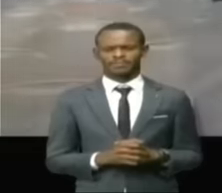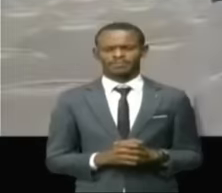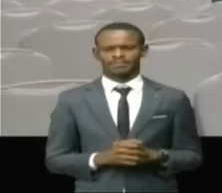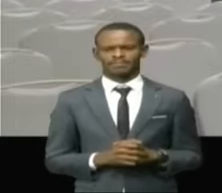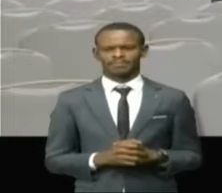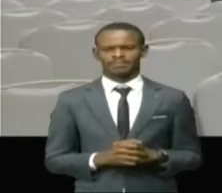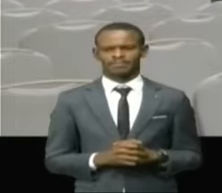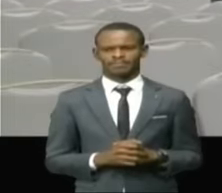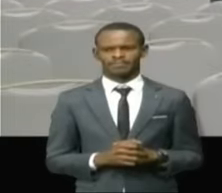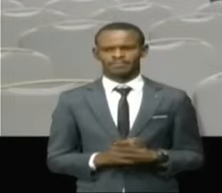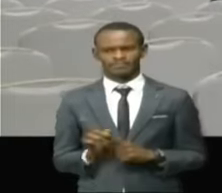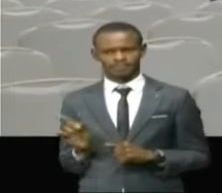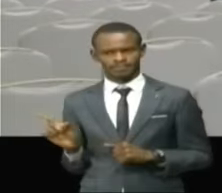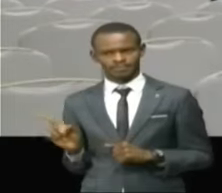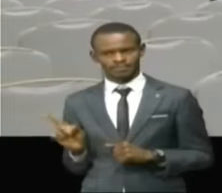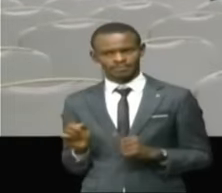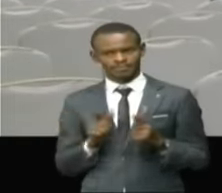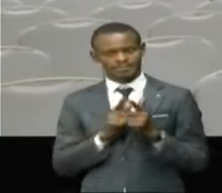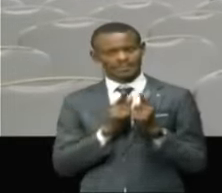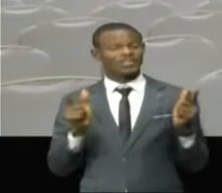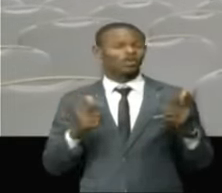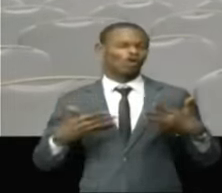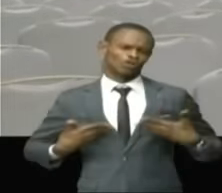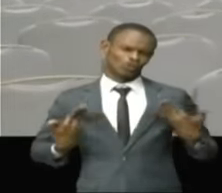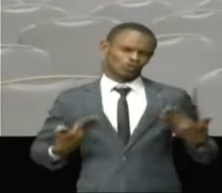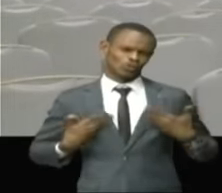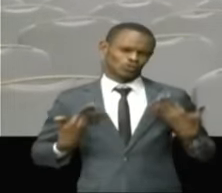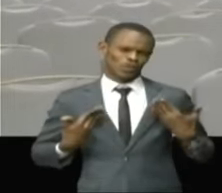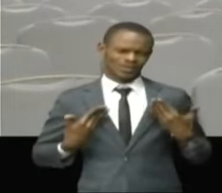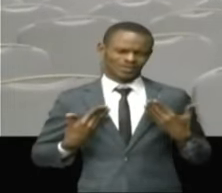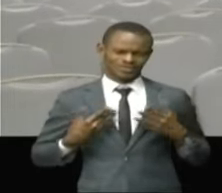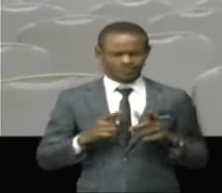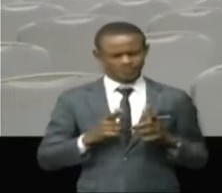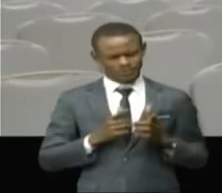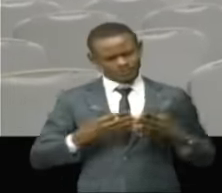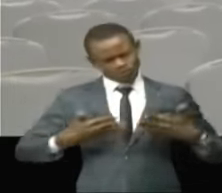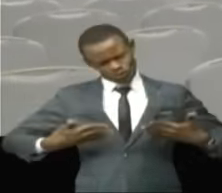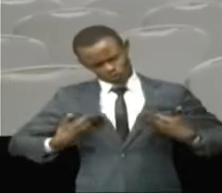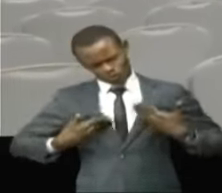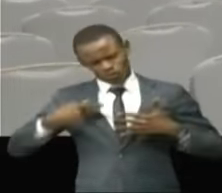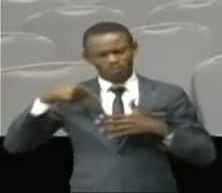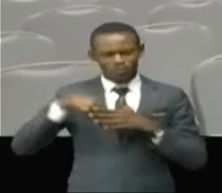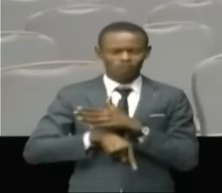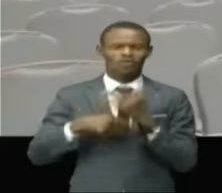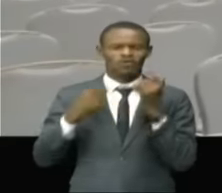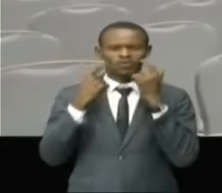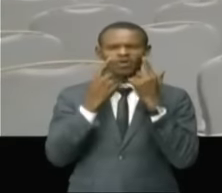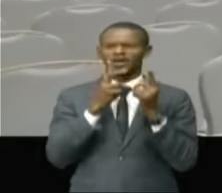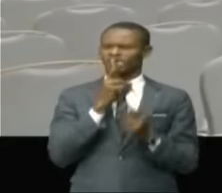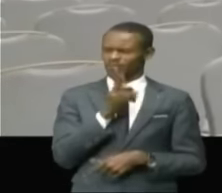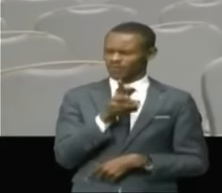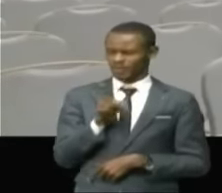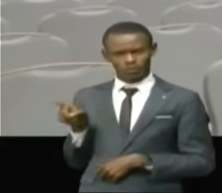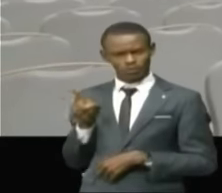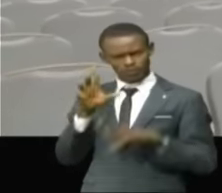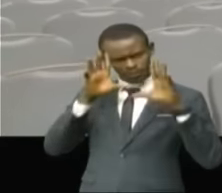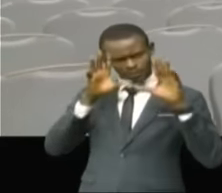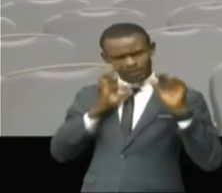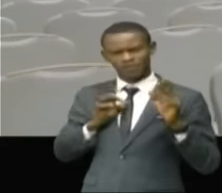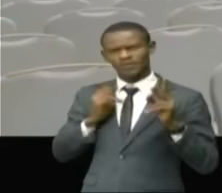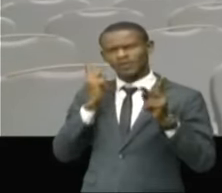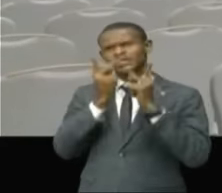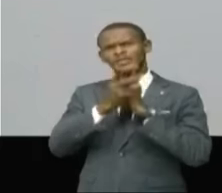Une grande joie, une immense joie de voir la matérialisation de sa vision pour